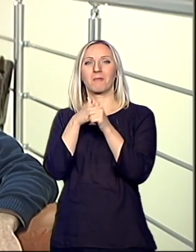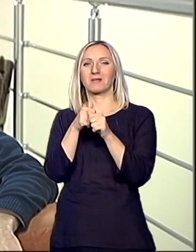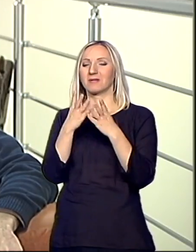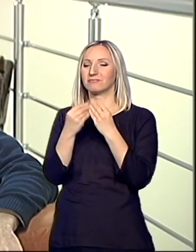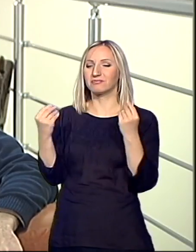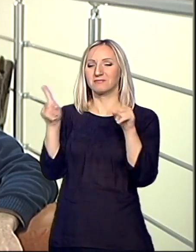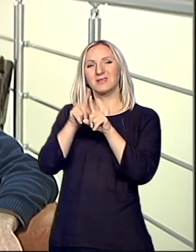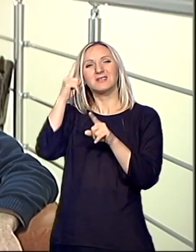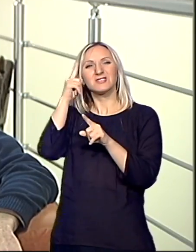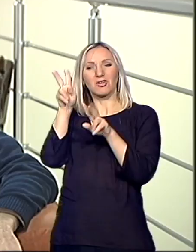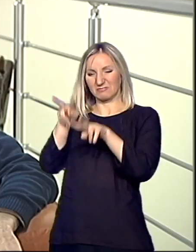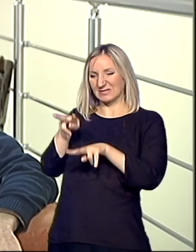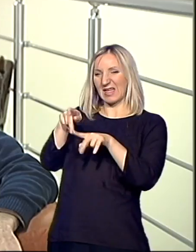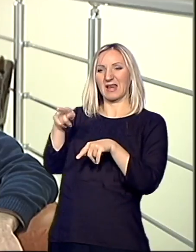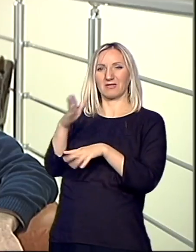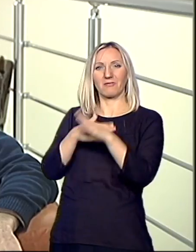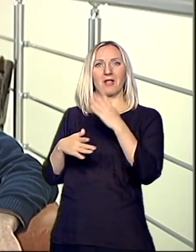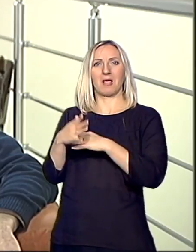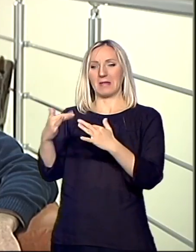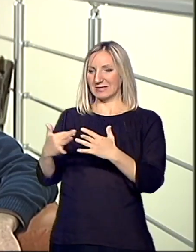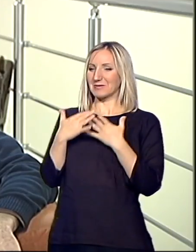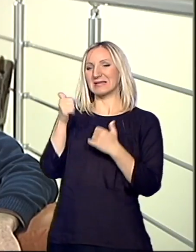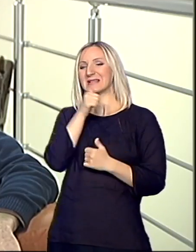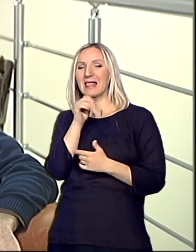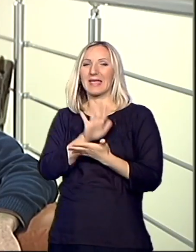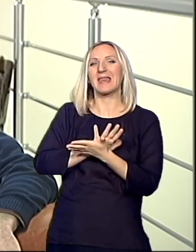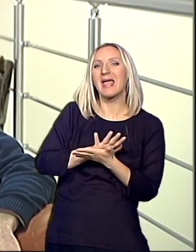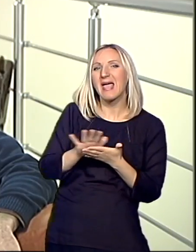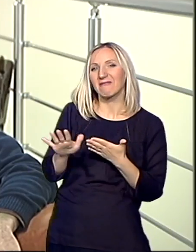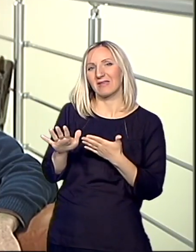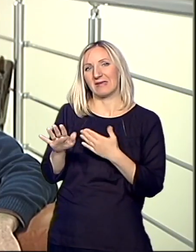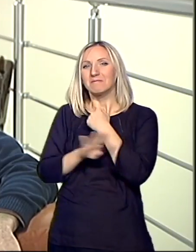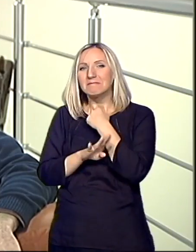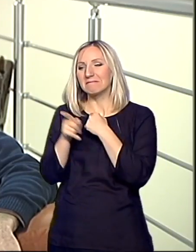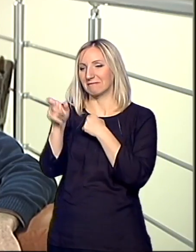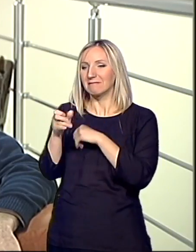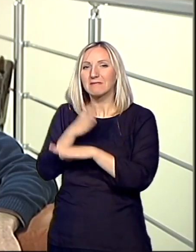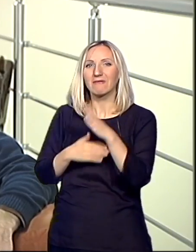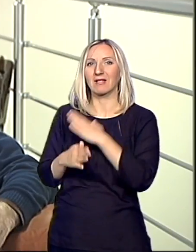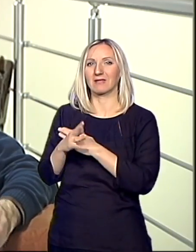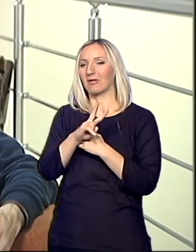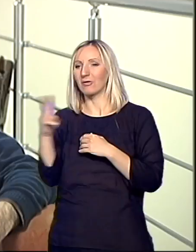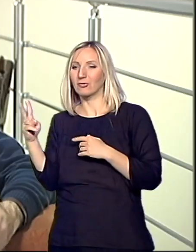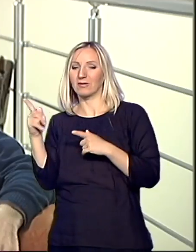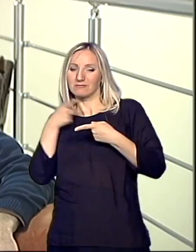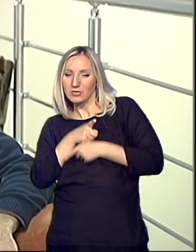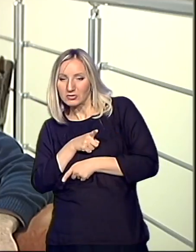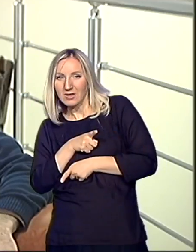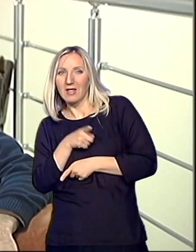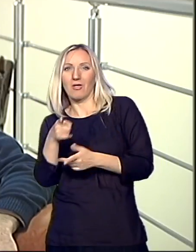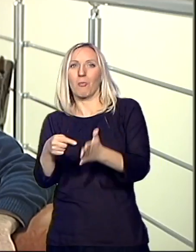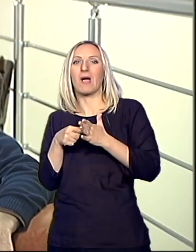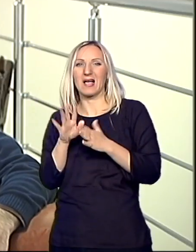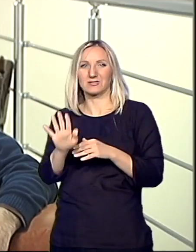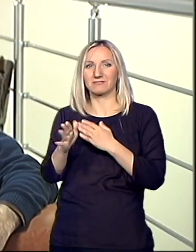dakle od inspirativnih hendikepa, slatkih nevinih invalida koje drugi sažaljevaju i tako pokazuju svoju invalidnost,